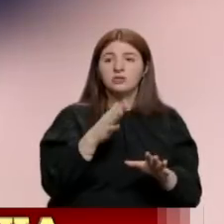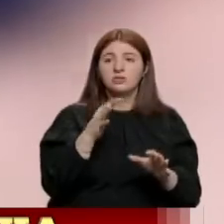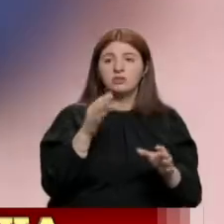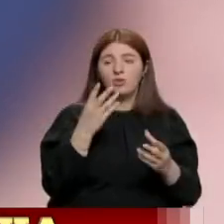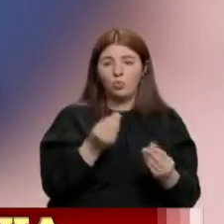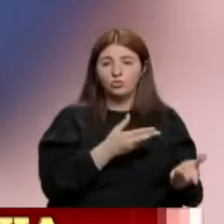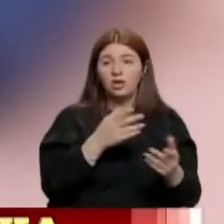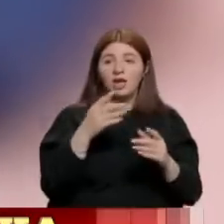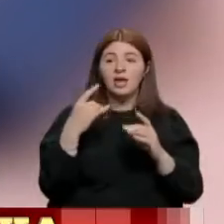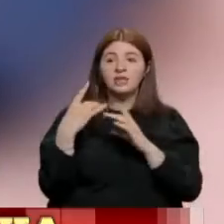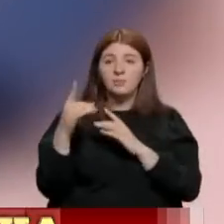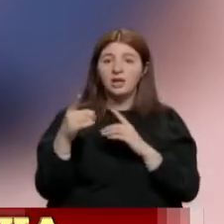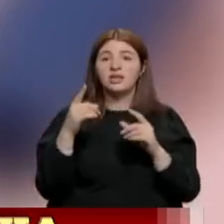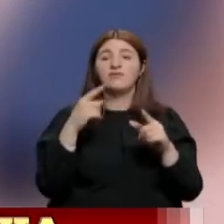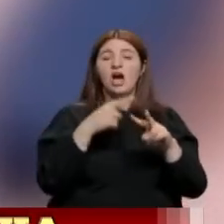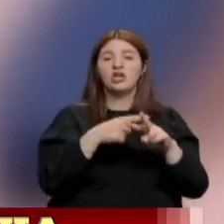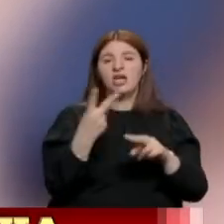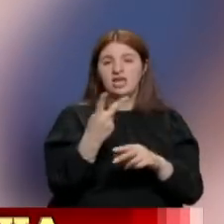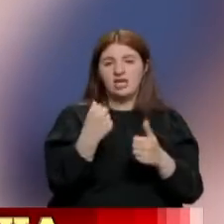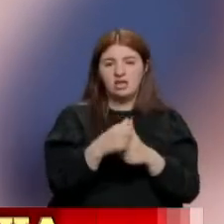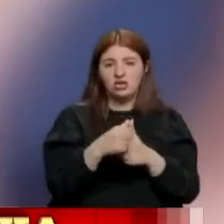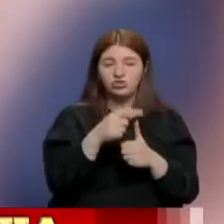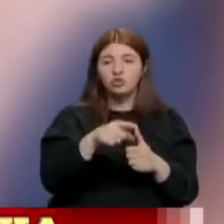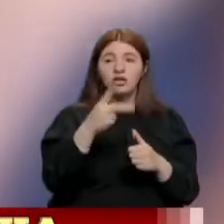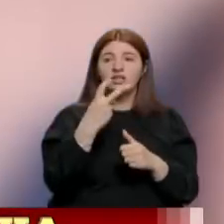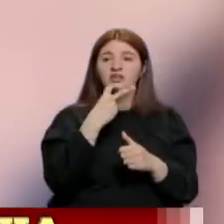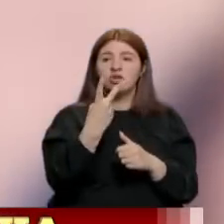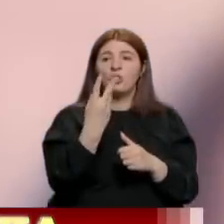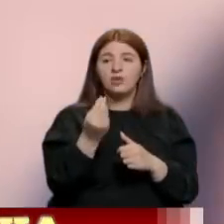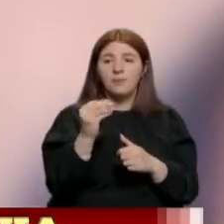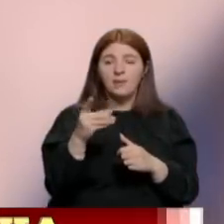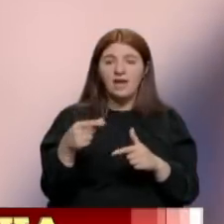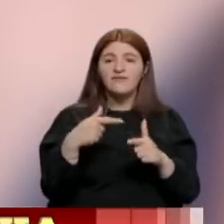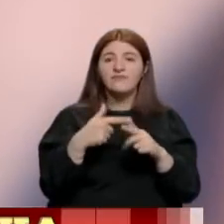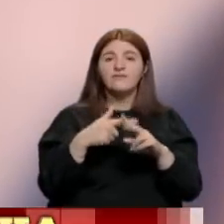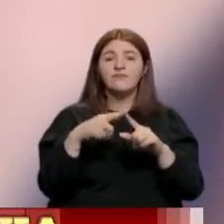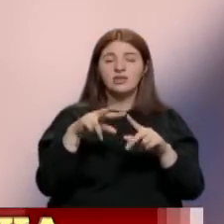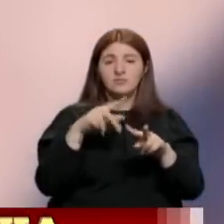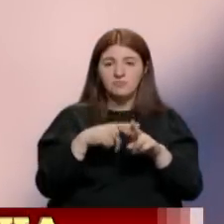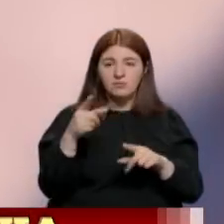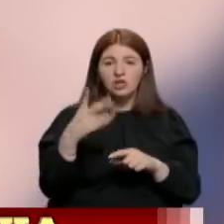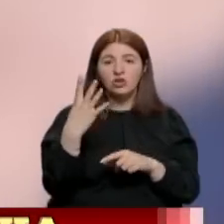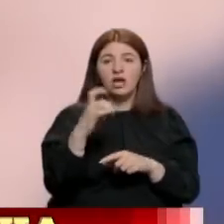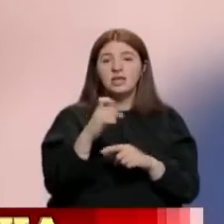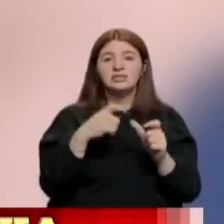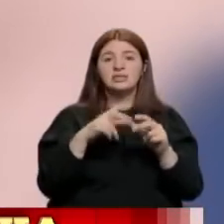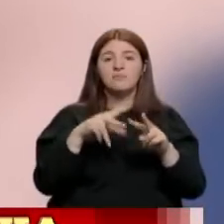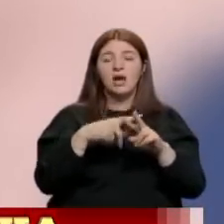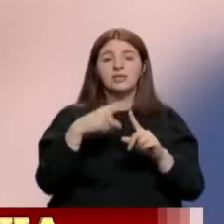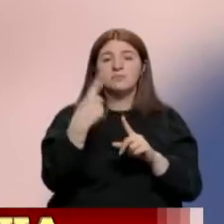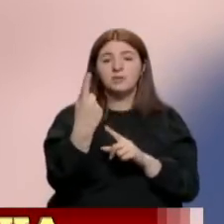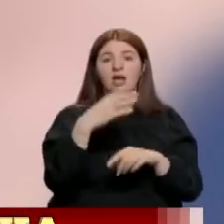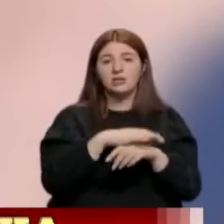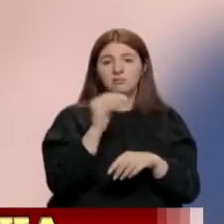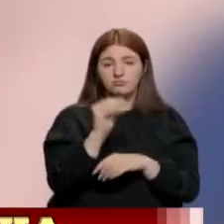oldu. Diyarbakır'da Emrullah ve Ayşe Anuştekin çiftinin şu anda 2 yaşında olan bebekleri Fatma Betül'e 4 aylıkken SMA tip 1